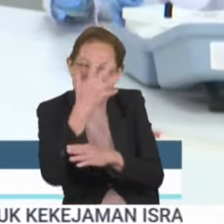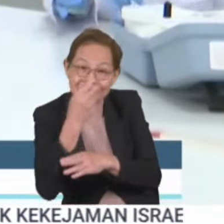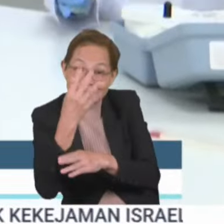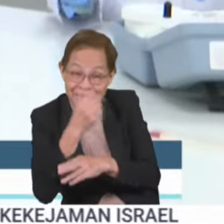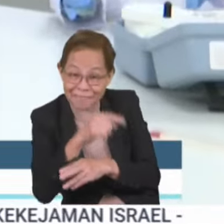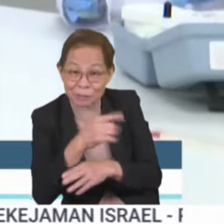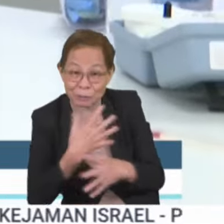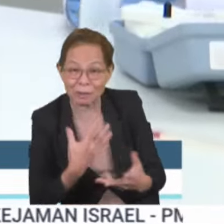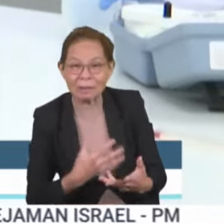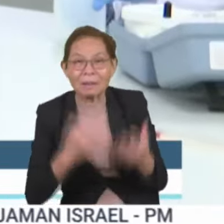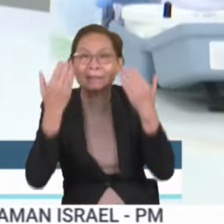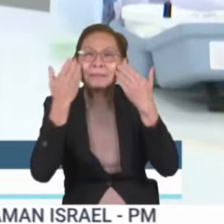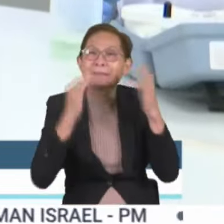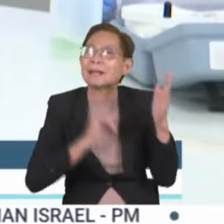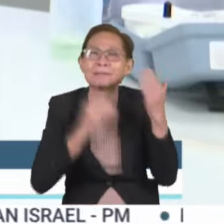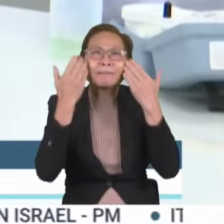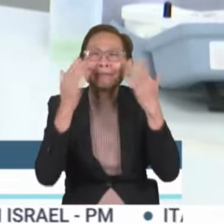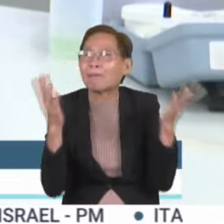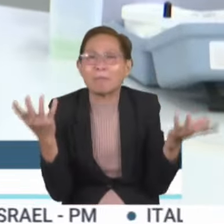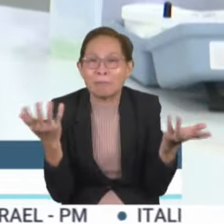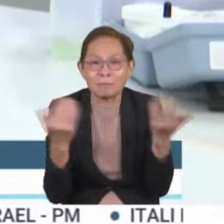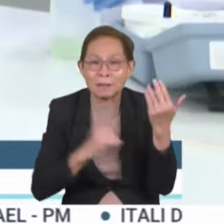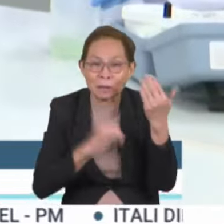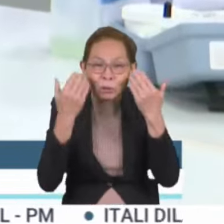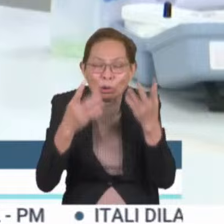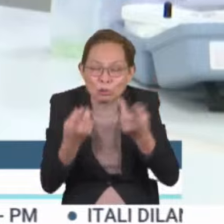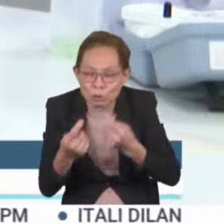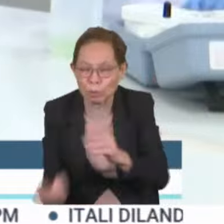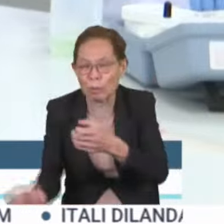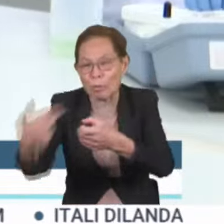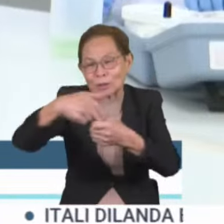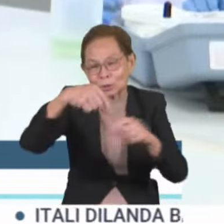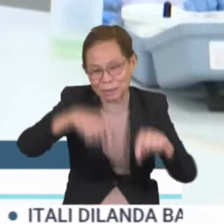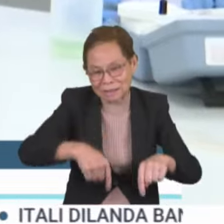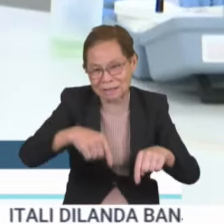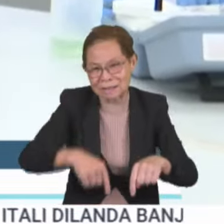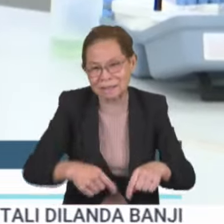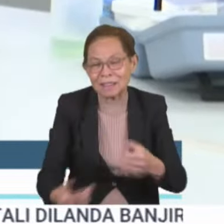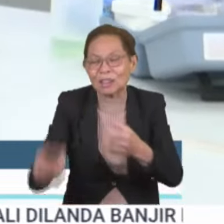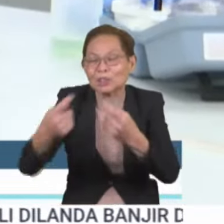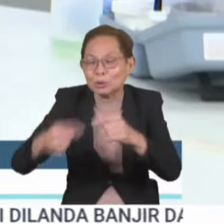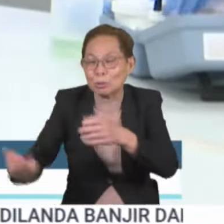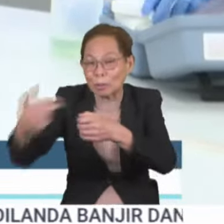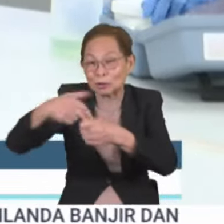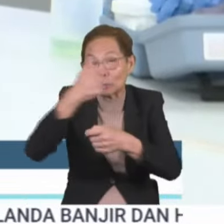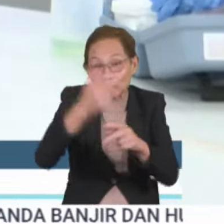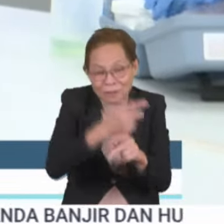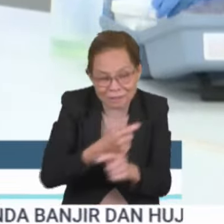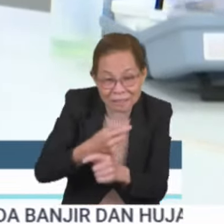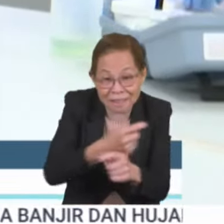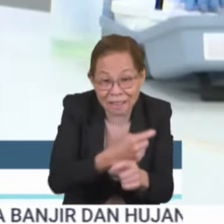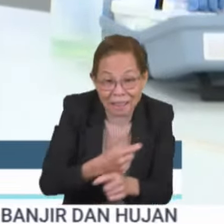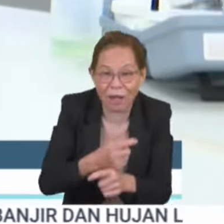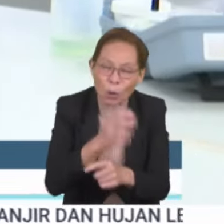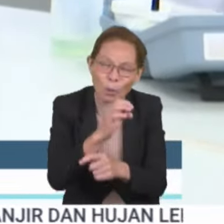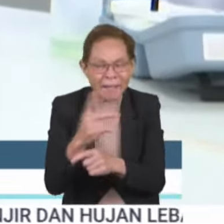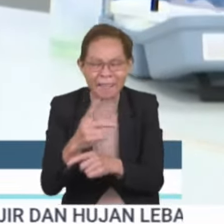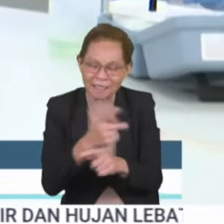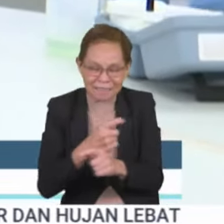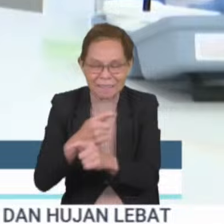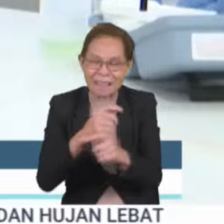hiasan ni saya tidak tahu di mana mau mula, jadi saya cubalah masuk sini sebab dia ternakan, macam okey